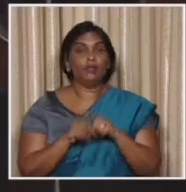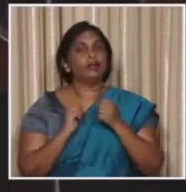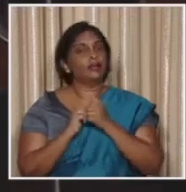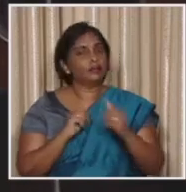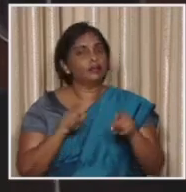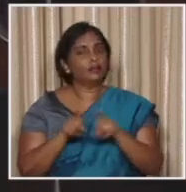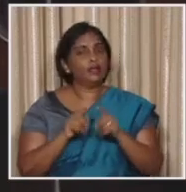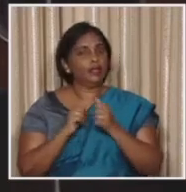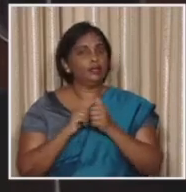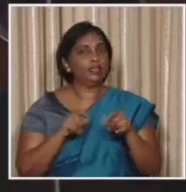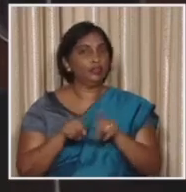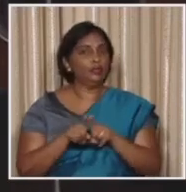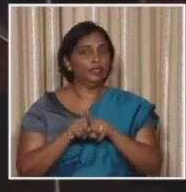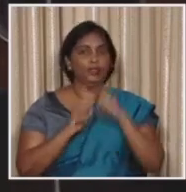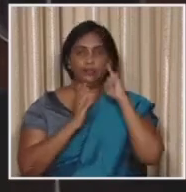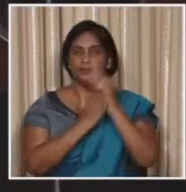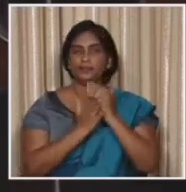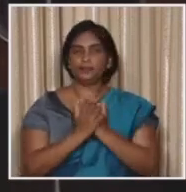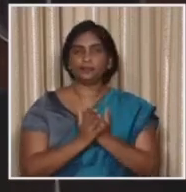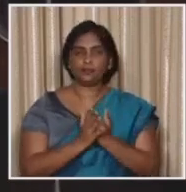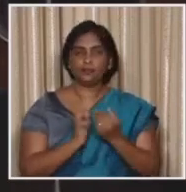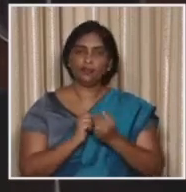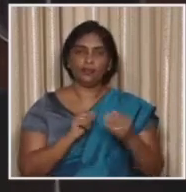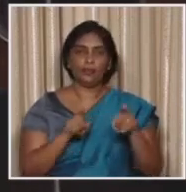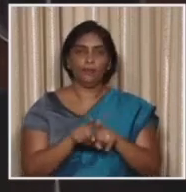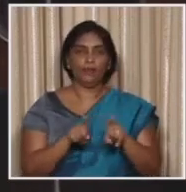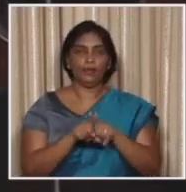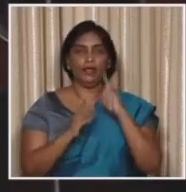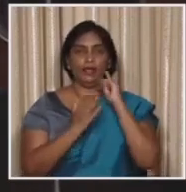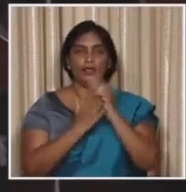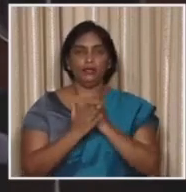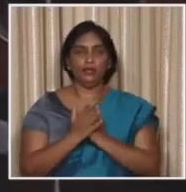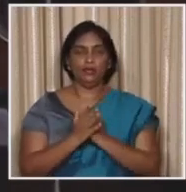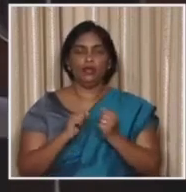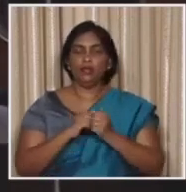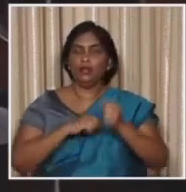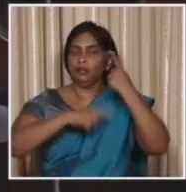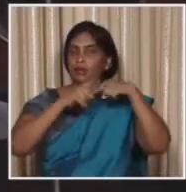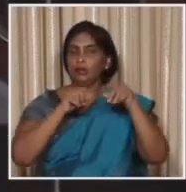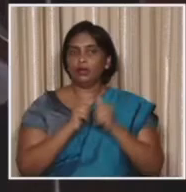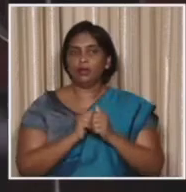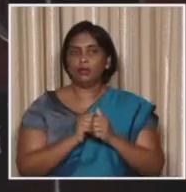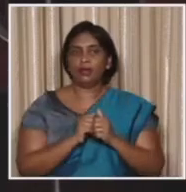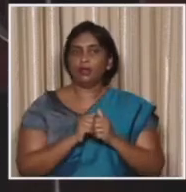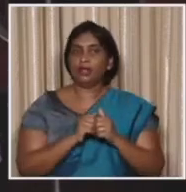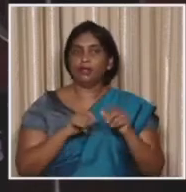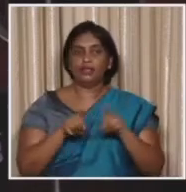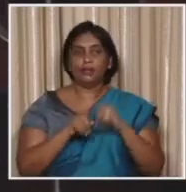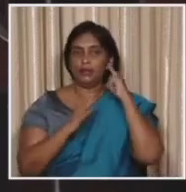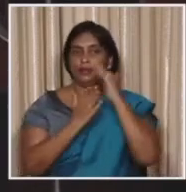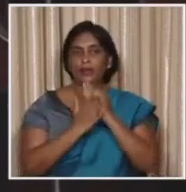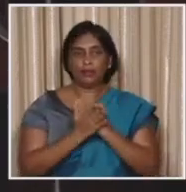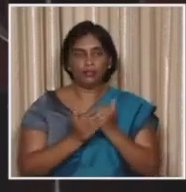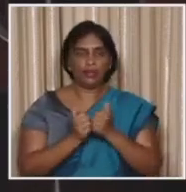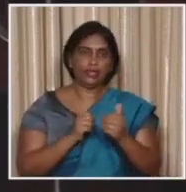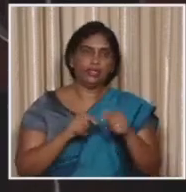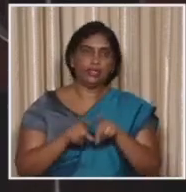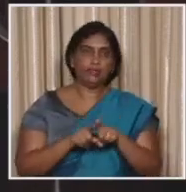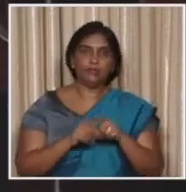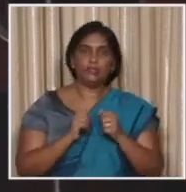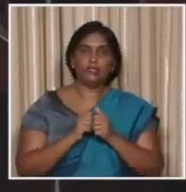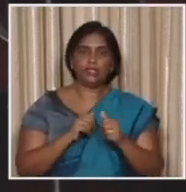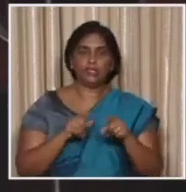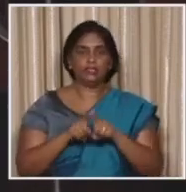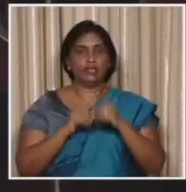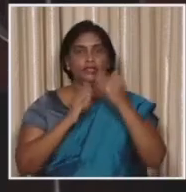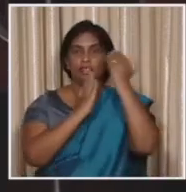කරනවා විශේෂයෙන්ම වෛද්‍යවරුන් පිළිබඳ ඇතිවලා තියෙන ප්‍රශ්නේදී වෛද්‍යවරු තමයි මේ සෞඛ්‍ය ශාස්ත්‍රයේ කැණි මඩල වගේ කටයුතු කරන්නේ. ඔවුන්ට මේ රටේ